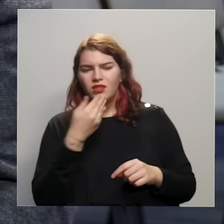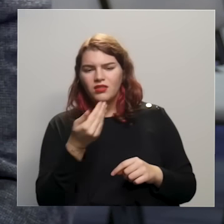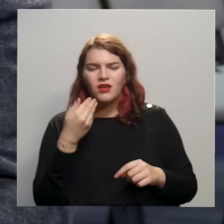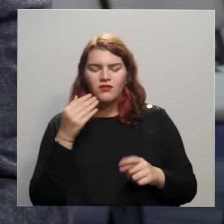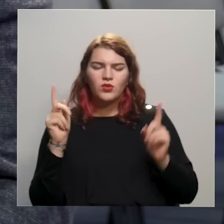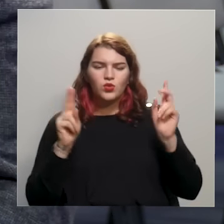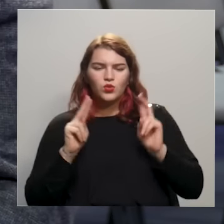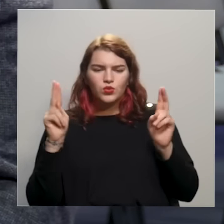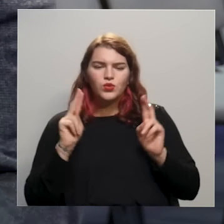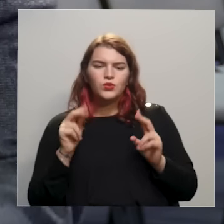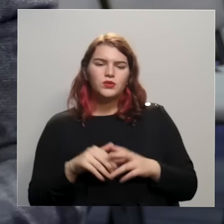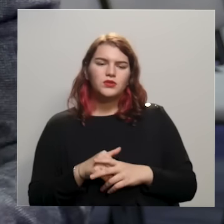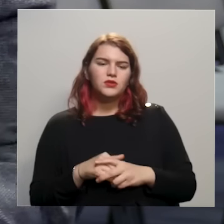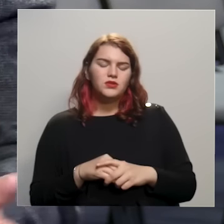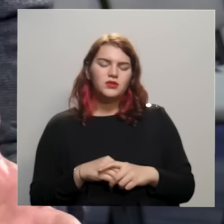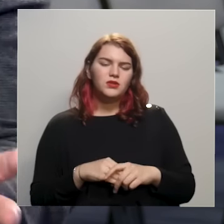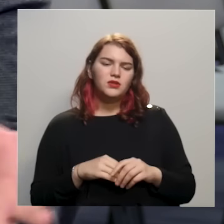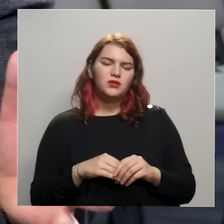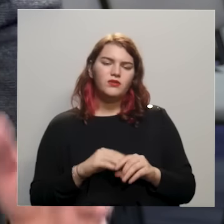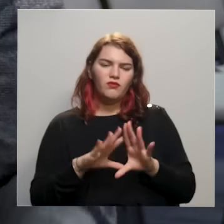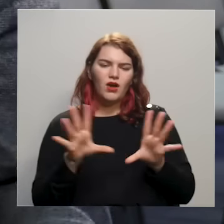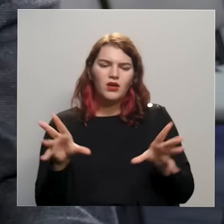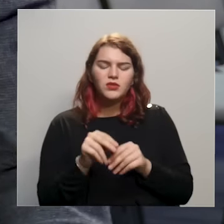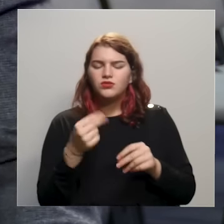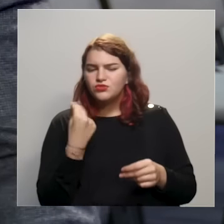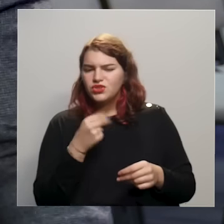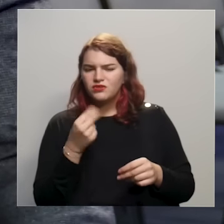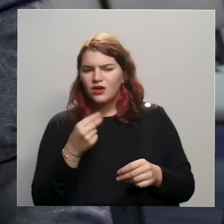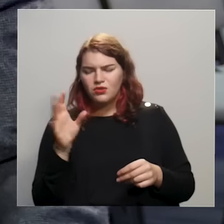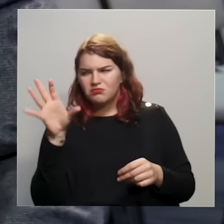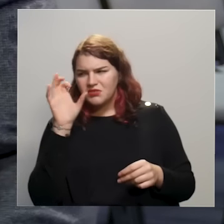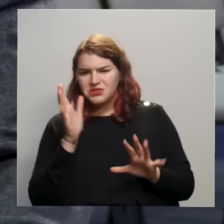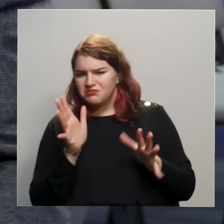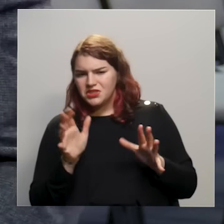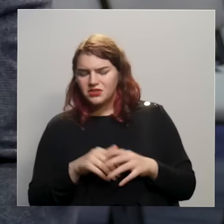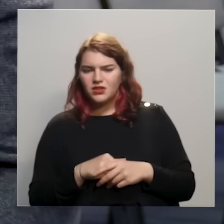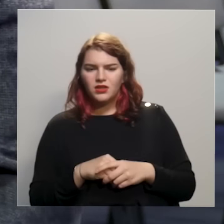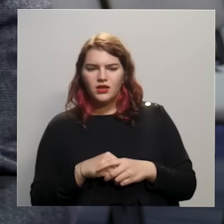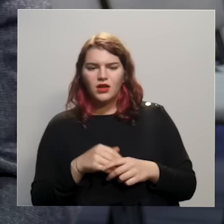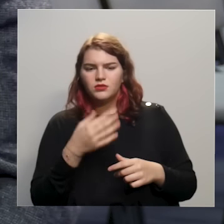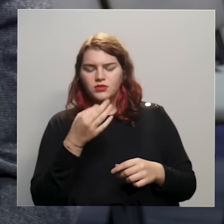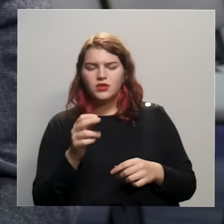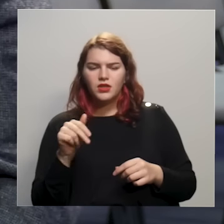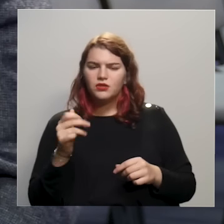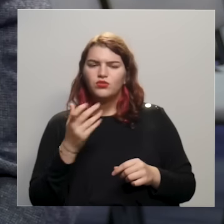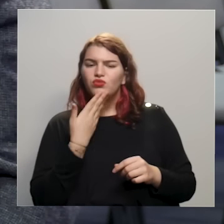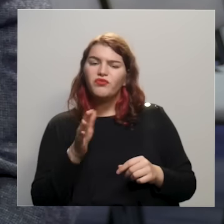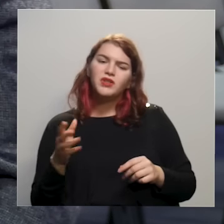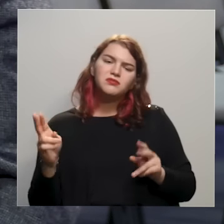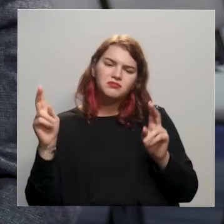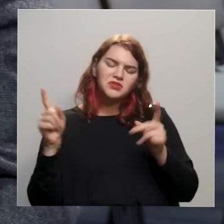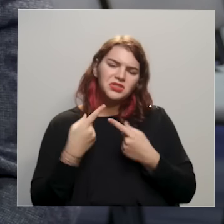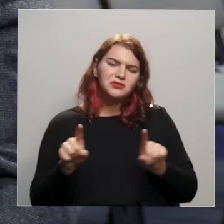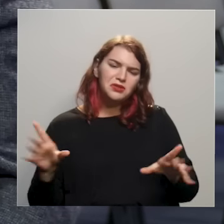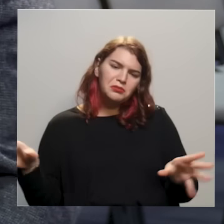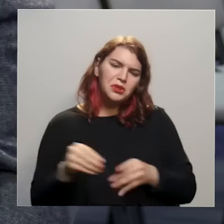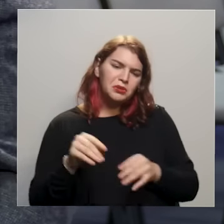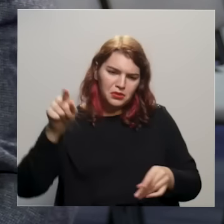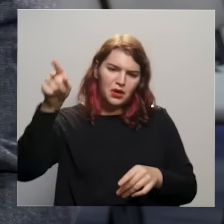nuntă, așa, în familie, ceva acolo, nu mai știu exact, și o zis, bă, Nicu, nu vrea să veniți să cântăm